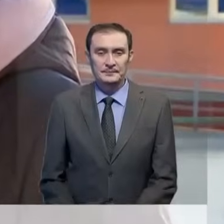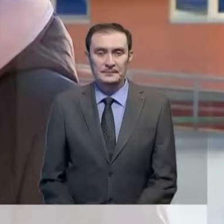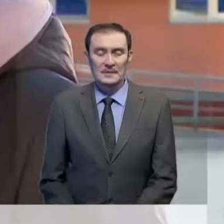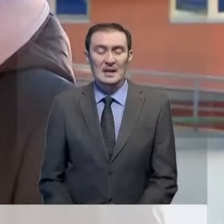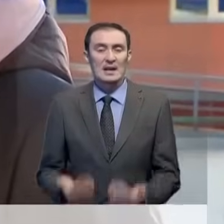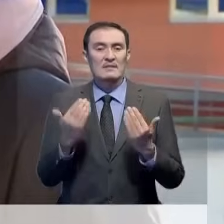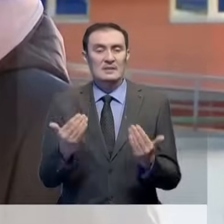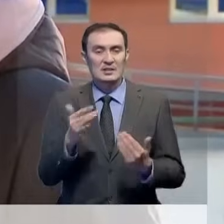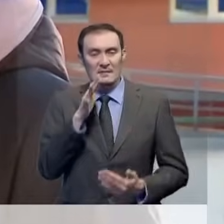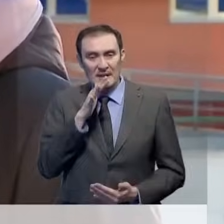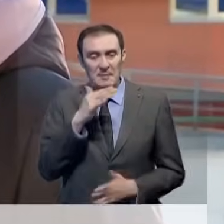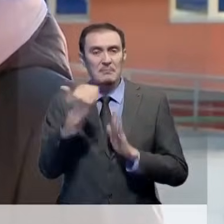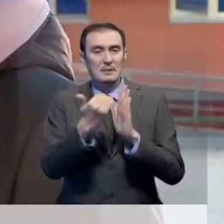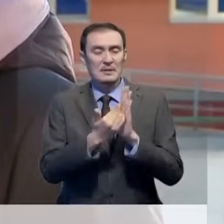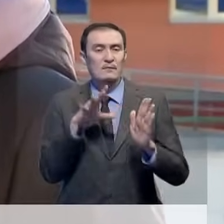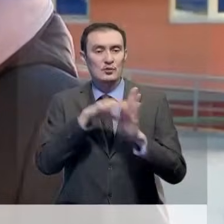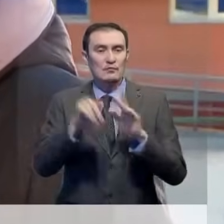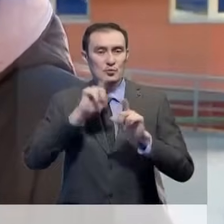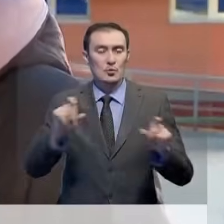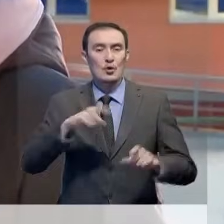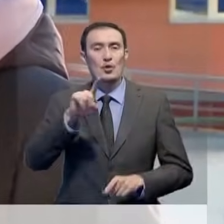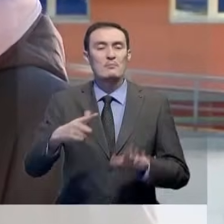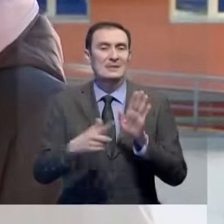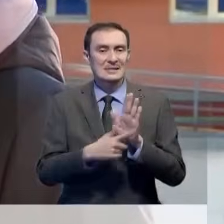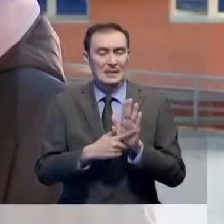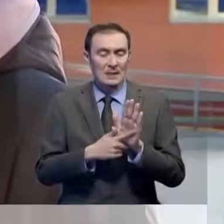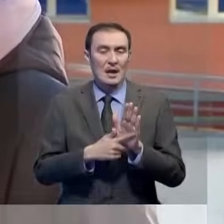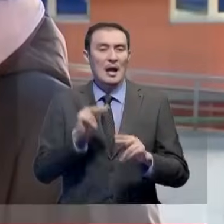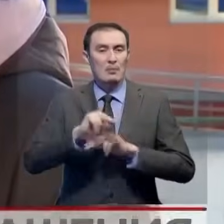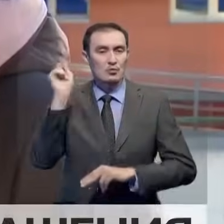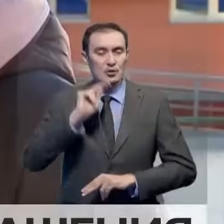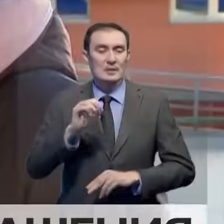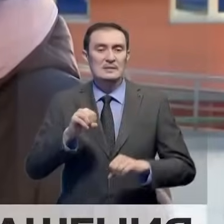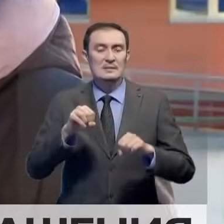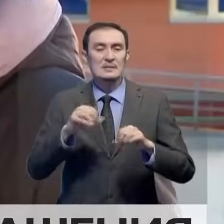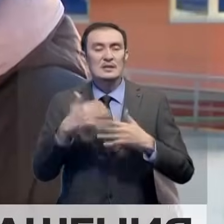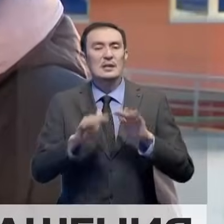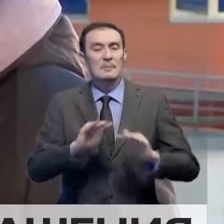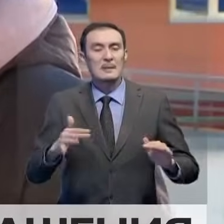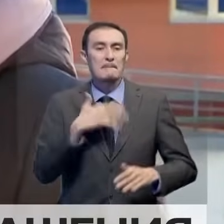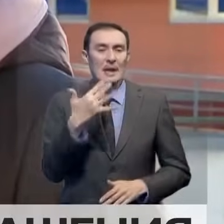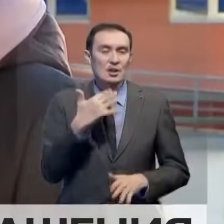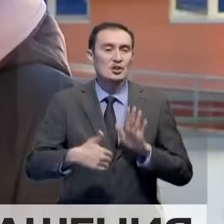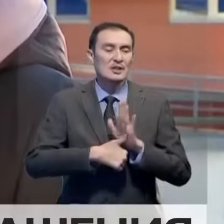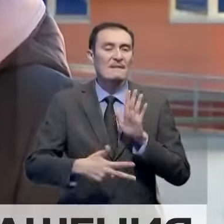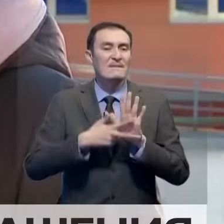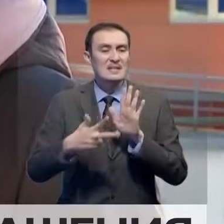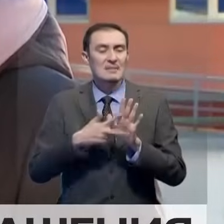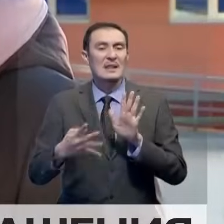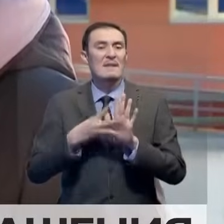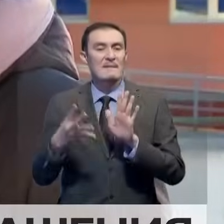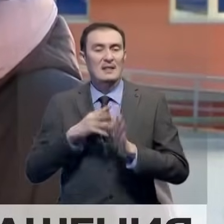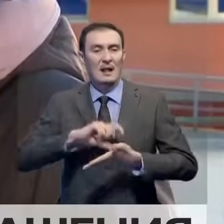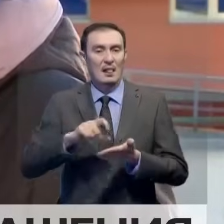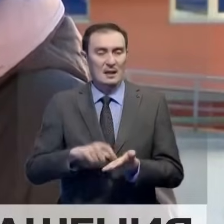В настоящее время эти предметы уже внедрены в школе номер 7 имени Янгеля. Обучение ведется среди учеников 5, 6, 8 и